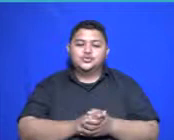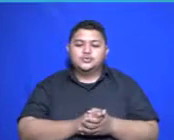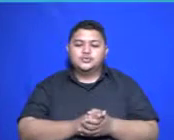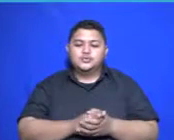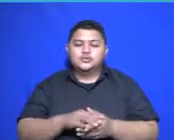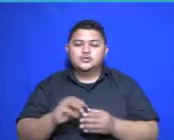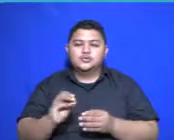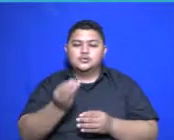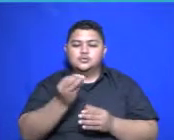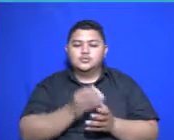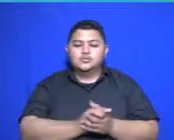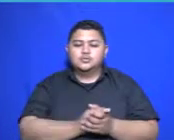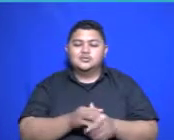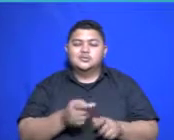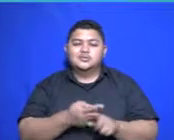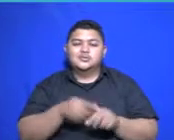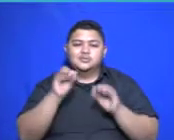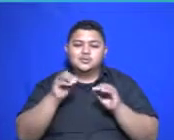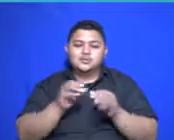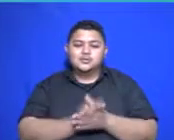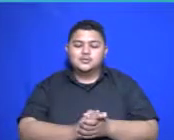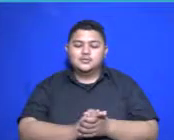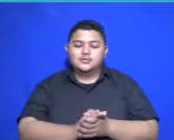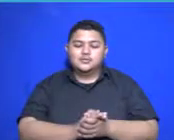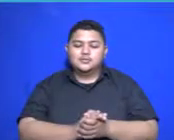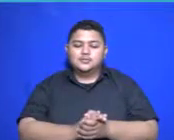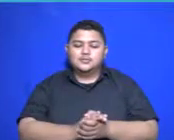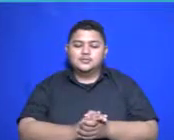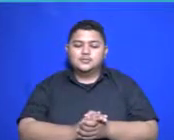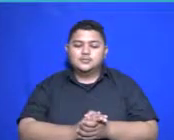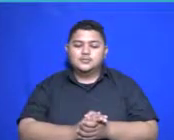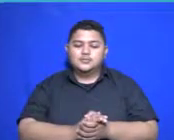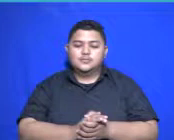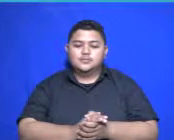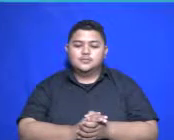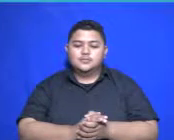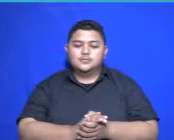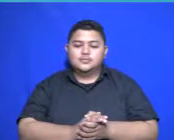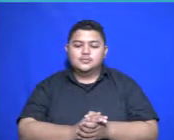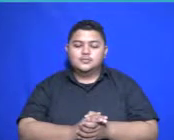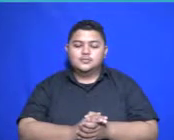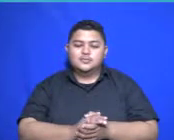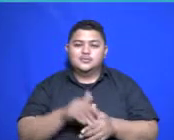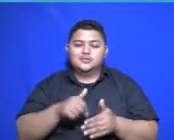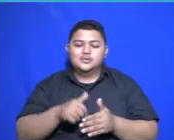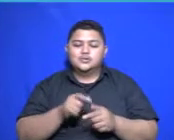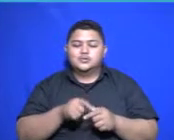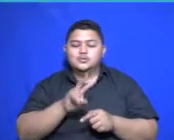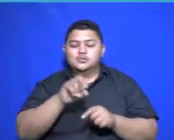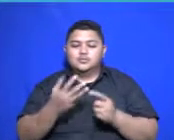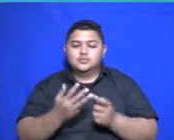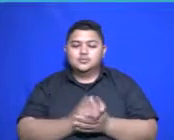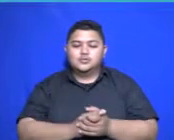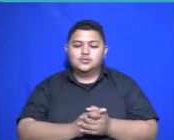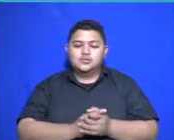terpisah dari pendidikan. Selama ini baru masih nempel di pendidikan, sekarang tahun 2019